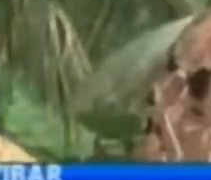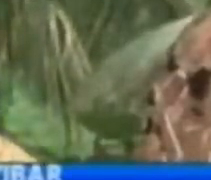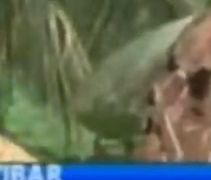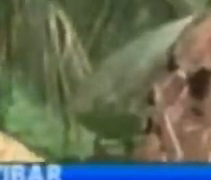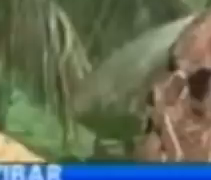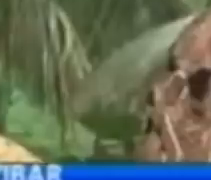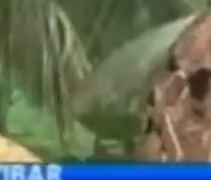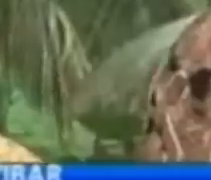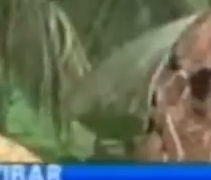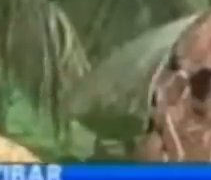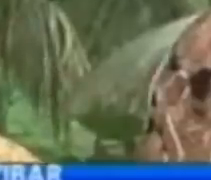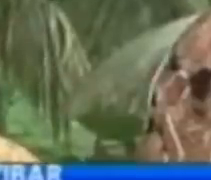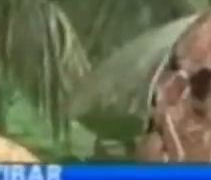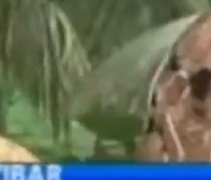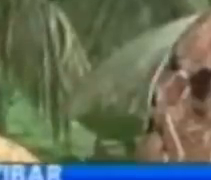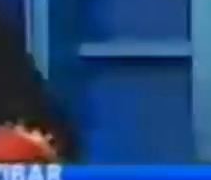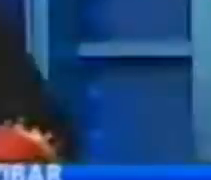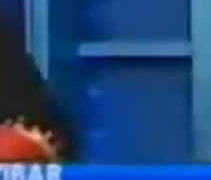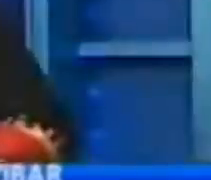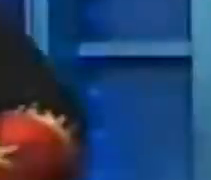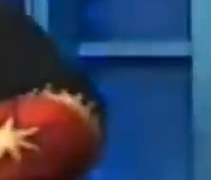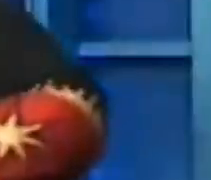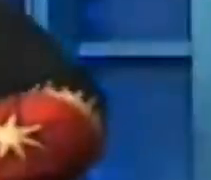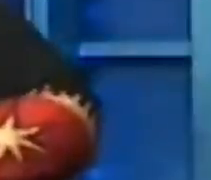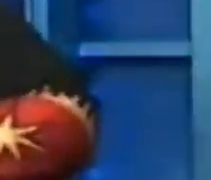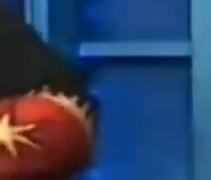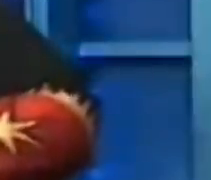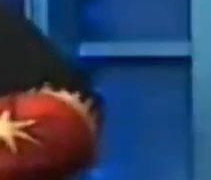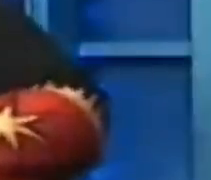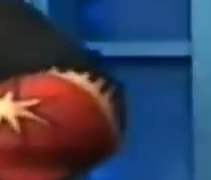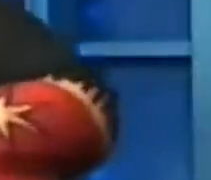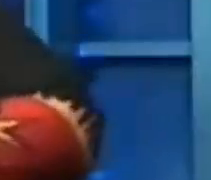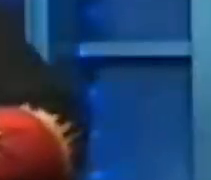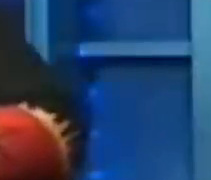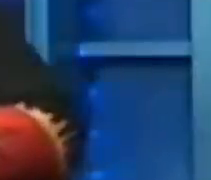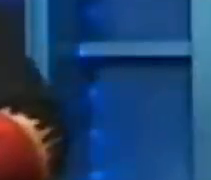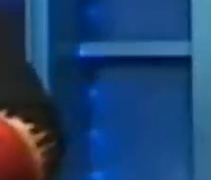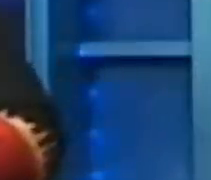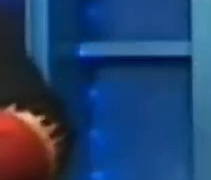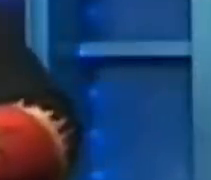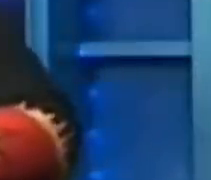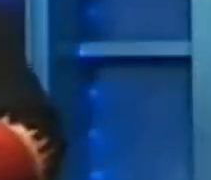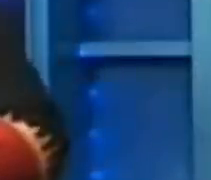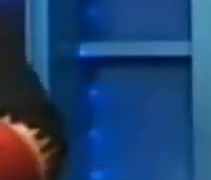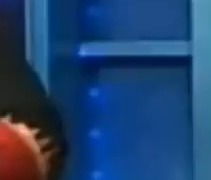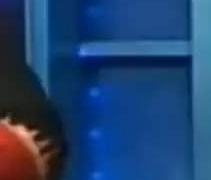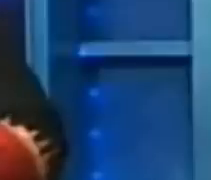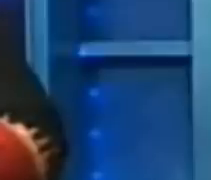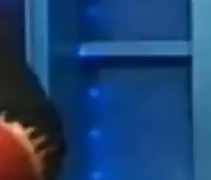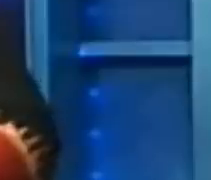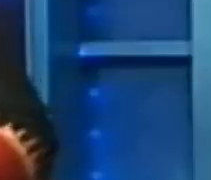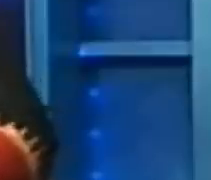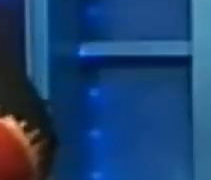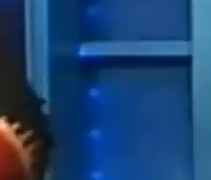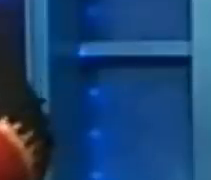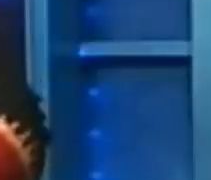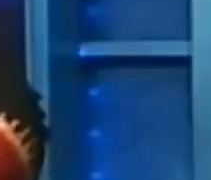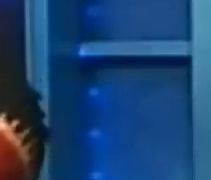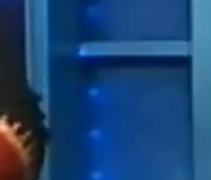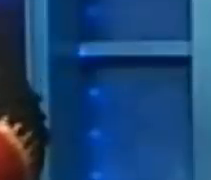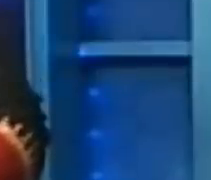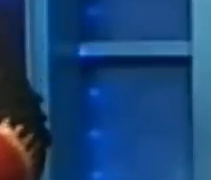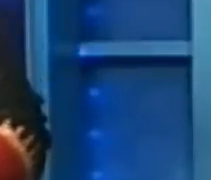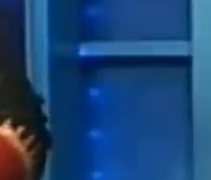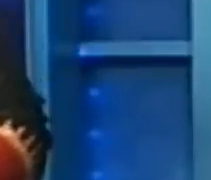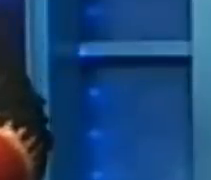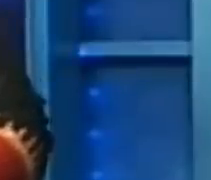vizuri. Hakuna hofu. Ni Rais wa Zanzibar huyo na mwenyekiti wa Baraza la Mapinduzi Dr. Ali Mohamed Shein. Mwenyekiti wa